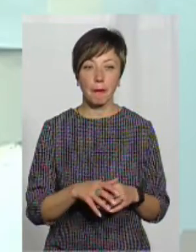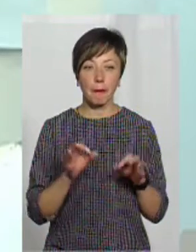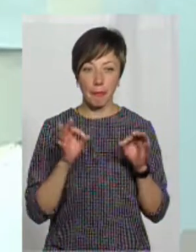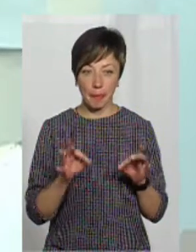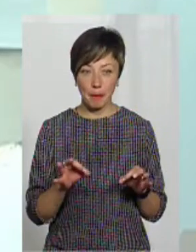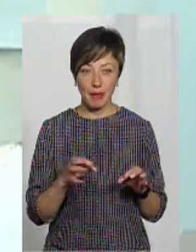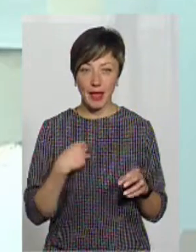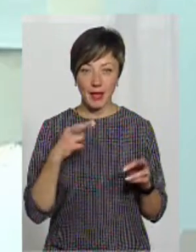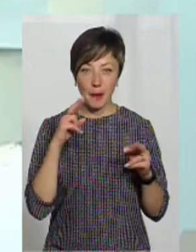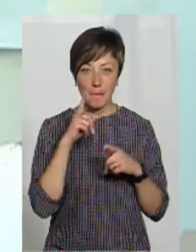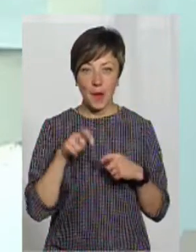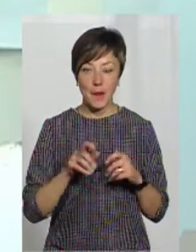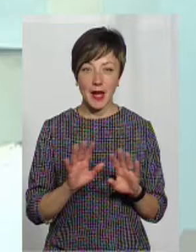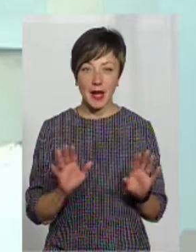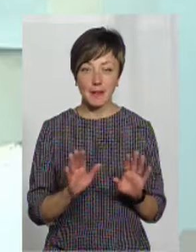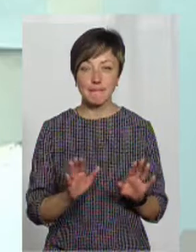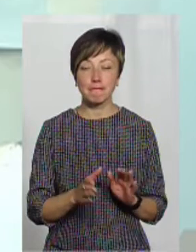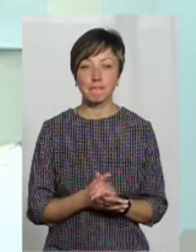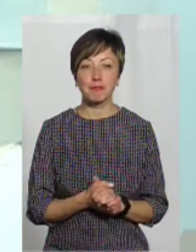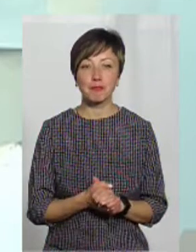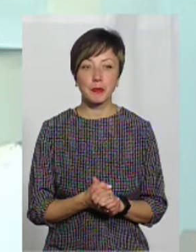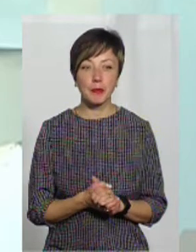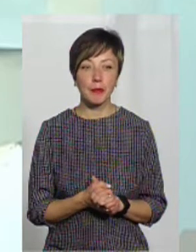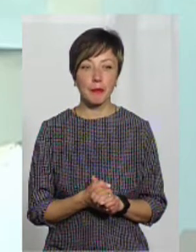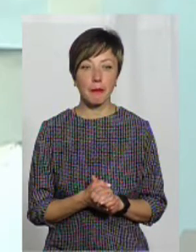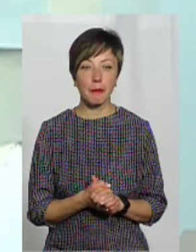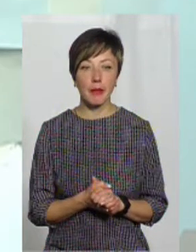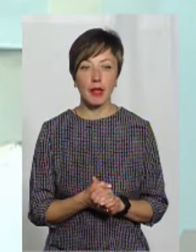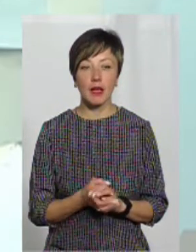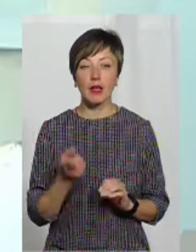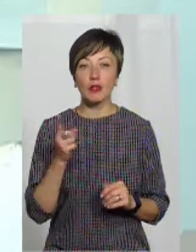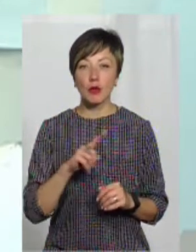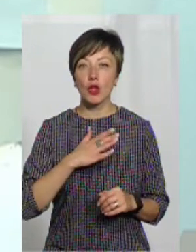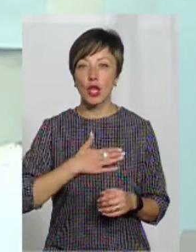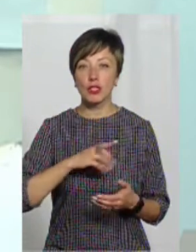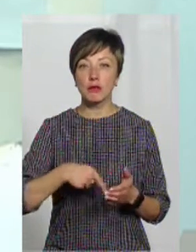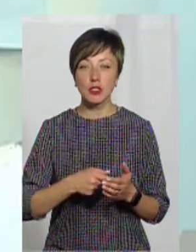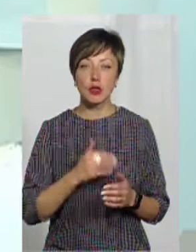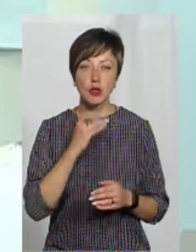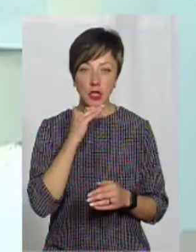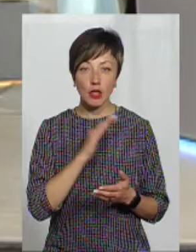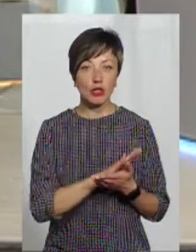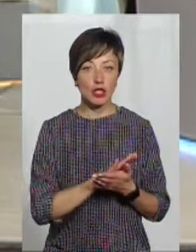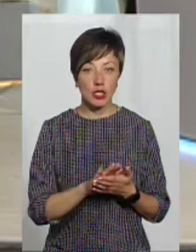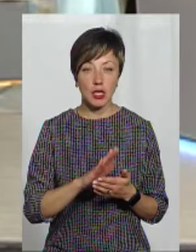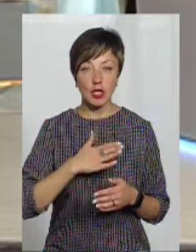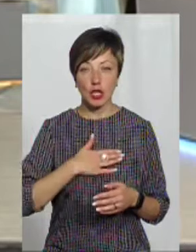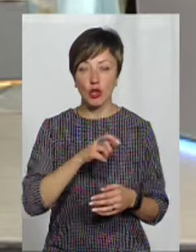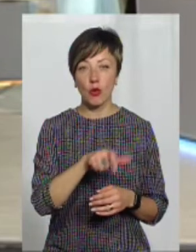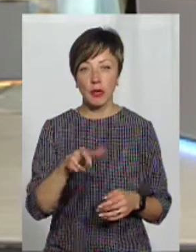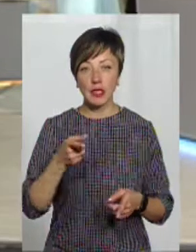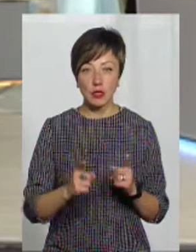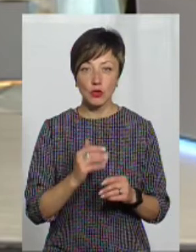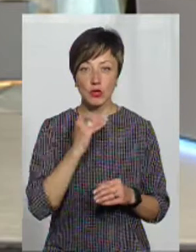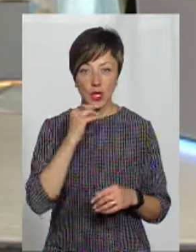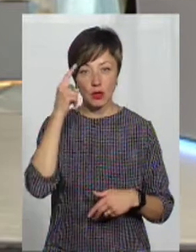правильно, ну, не нічого з інформацією не плутаю, так? Тобто, наше місто достатньо чисте, наші громадяни